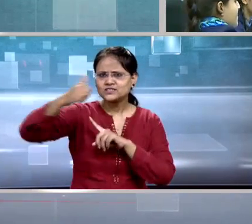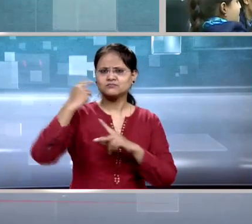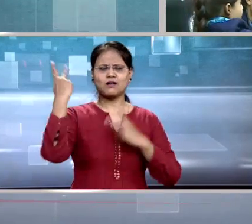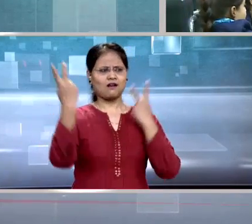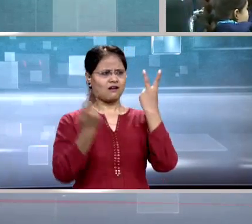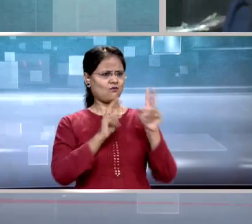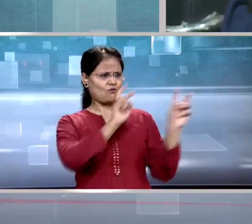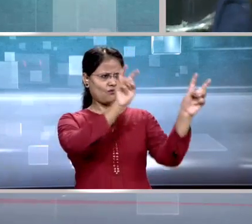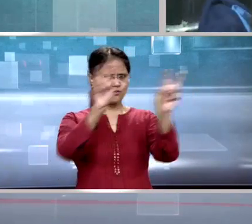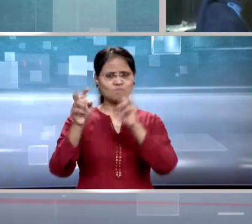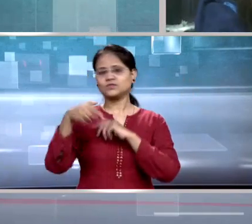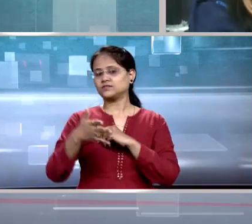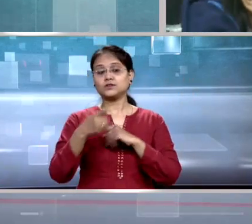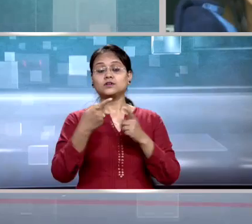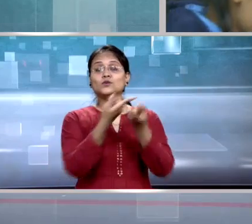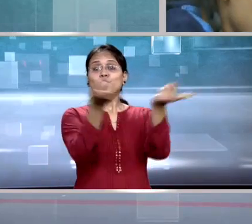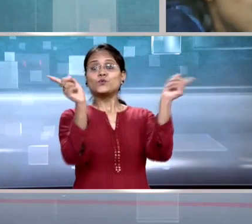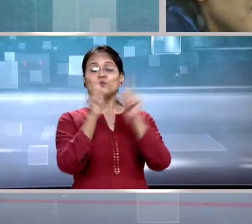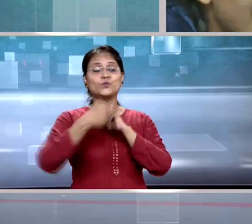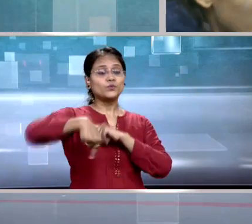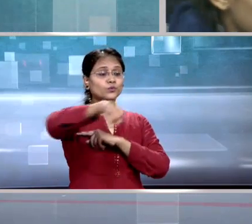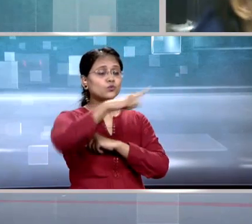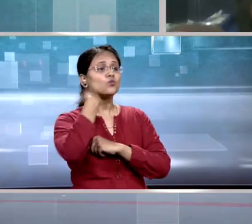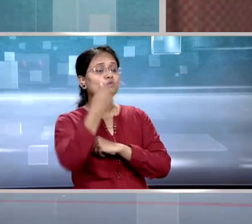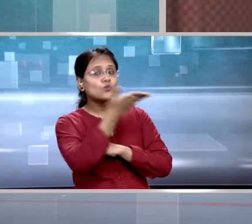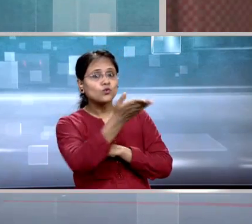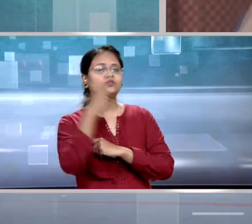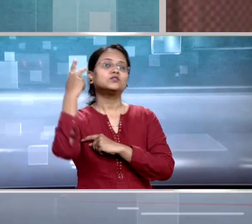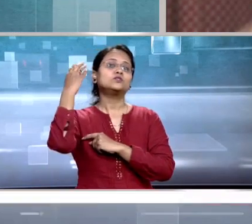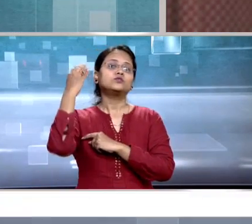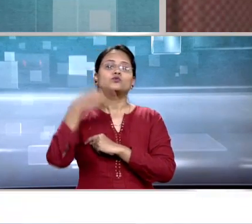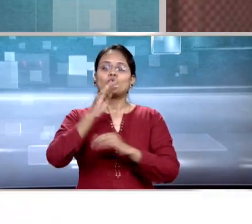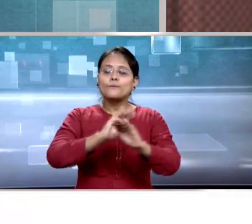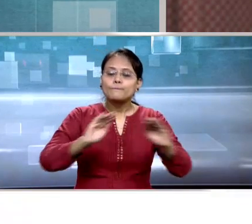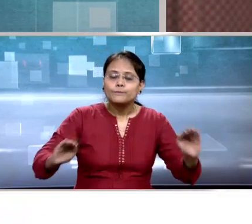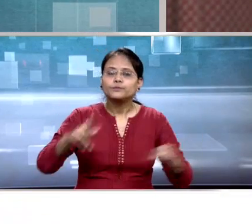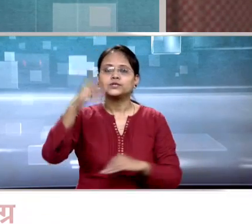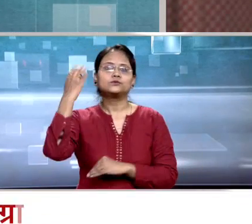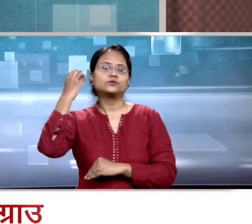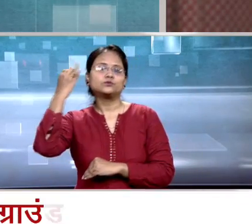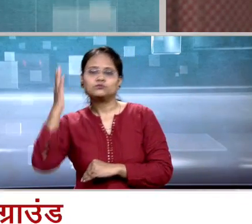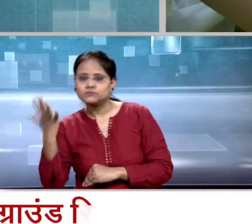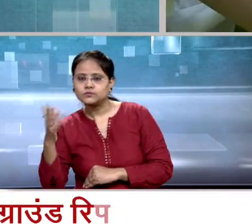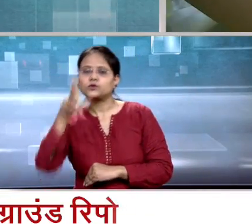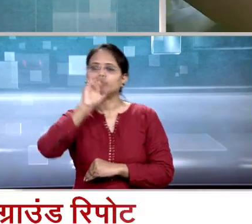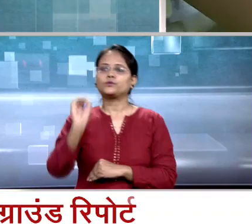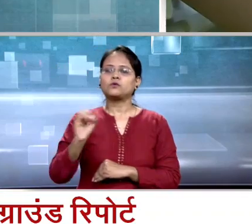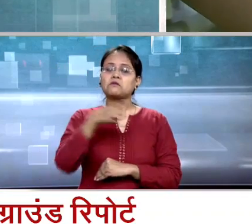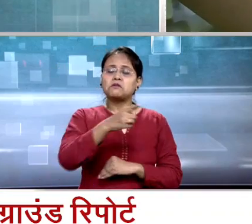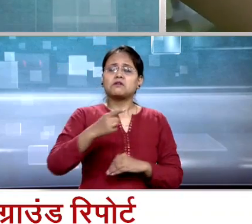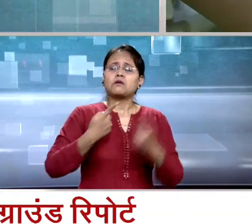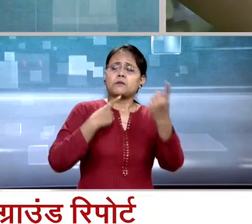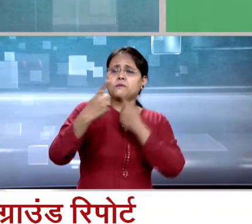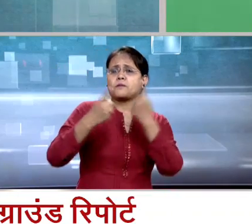प्रिंसिपल राउंड पर है। दरअसल ये क्लास उन बच्चों की है जो ना सुन सकते हैं ना बोल सकते हैं, लेकिन फिर भी इतनी बातें